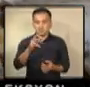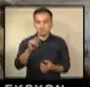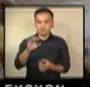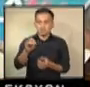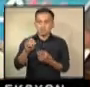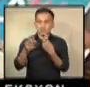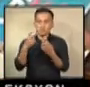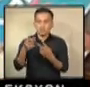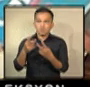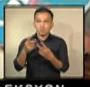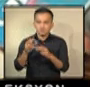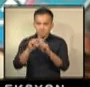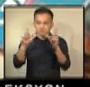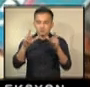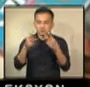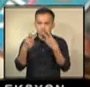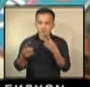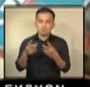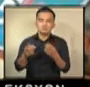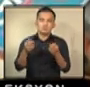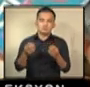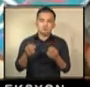so lang mga nakikana mo ito dito.